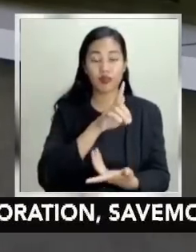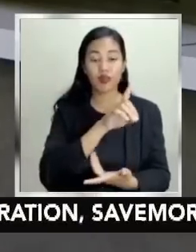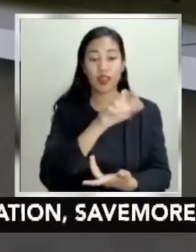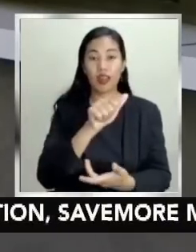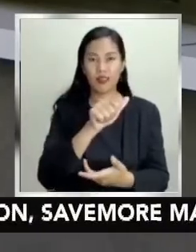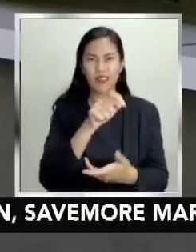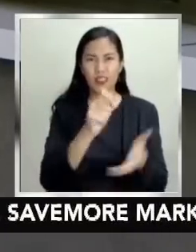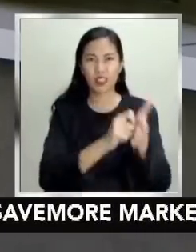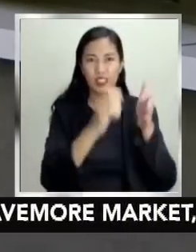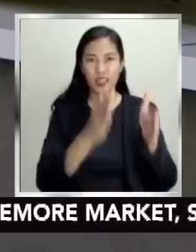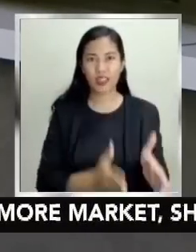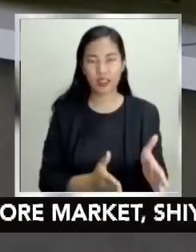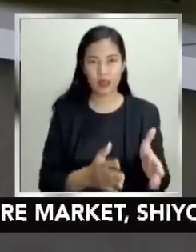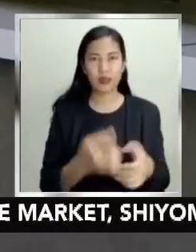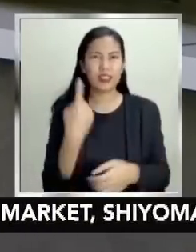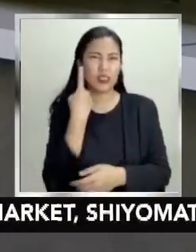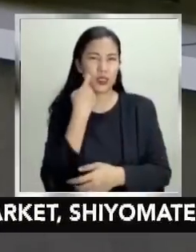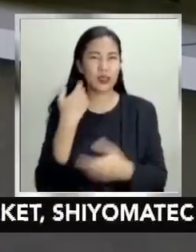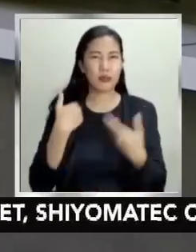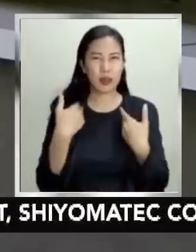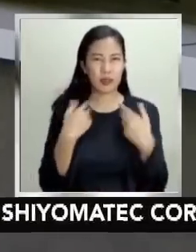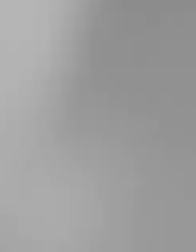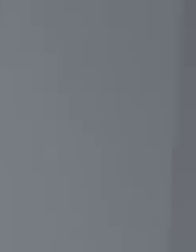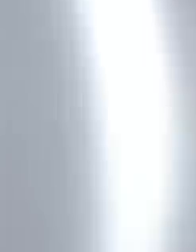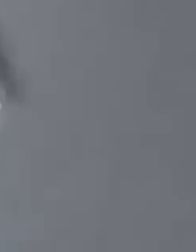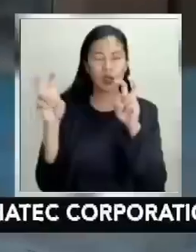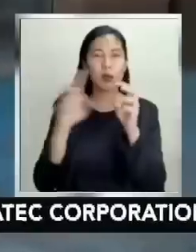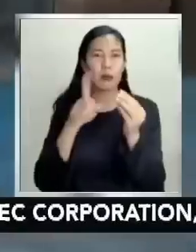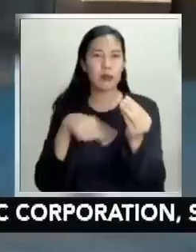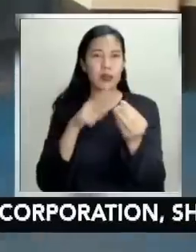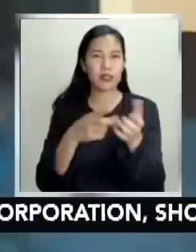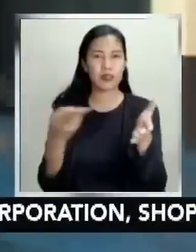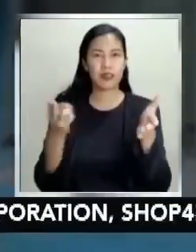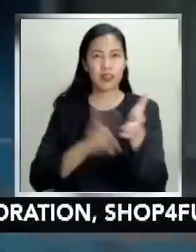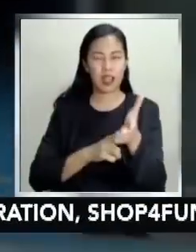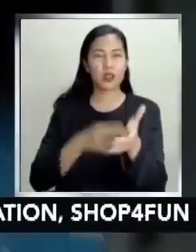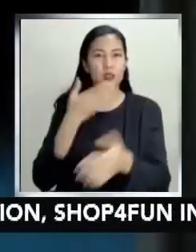import permits. Nakatutok si Bernadette Reyes.